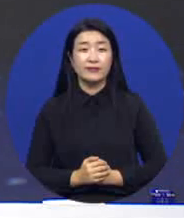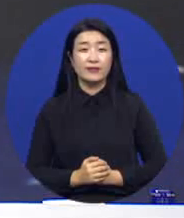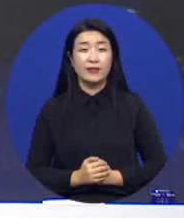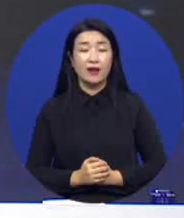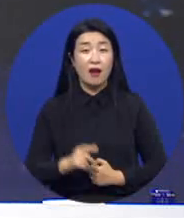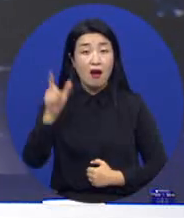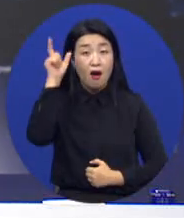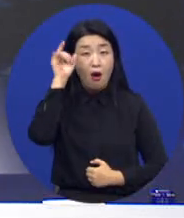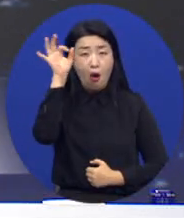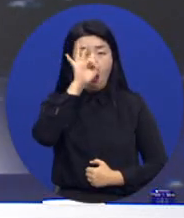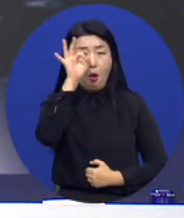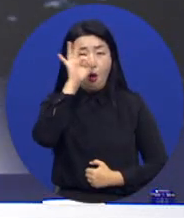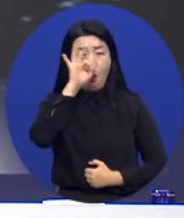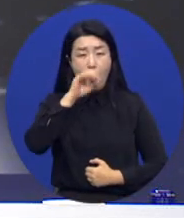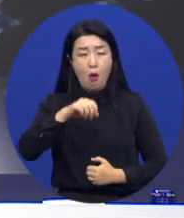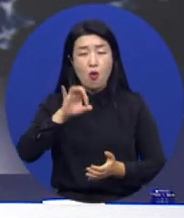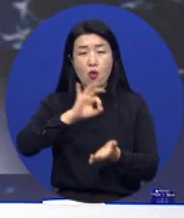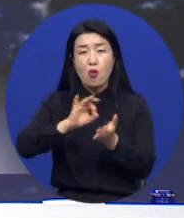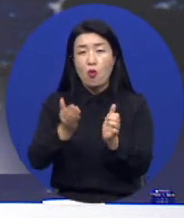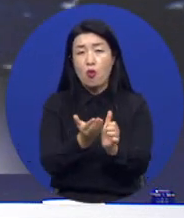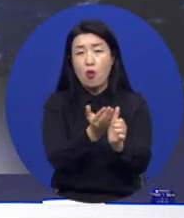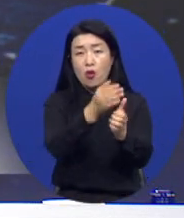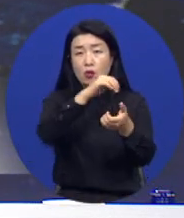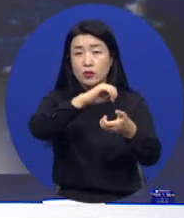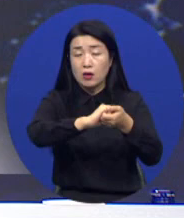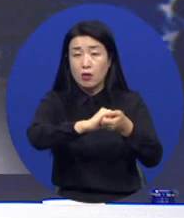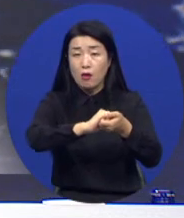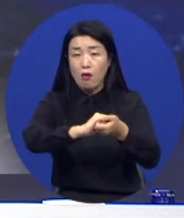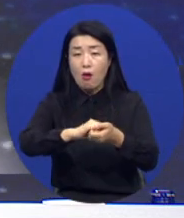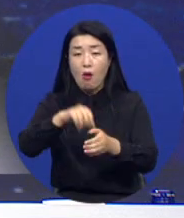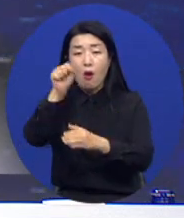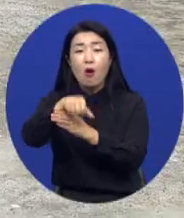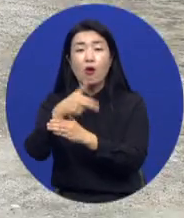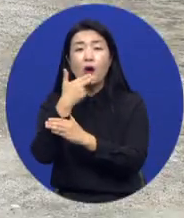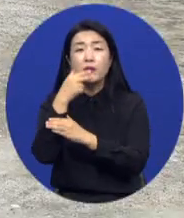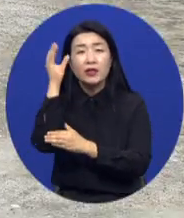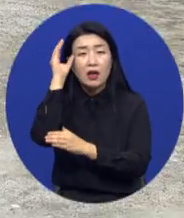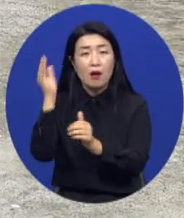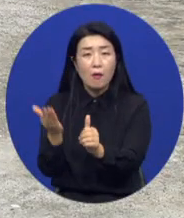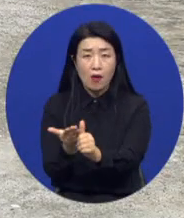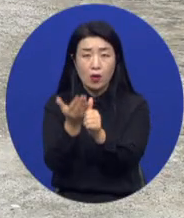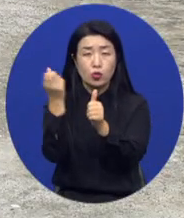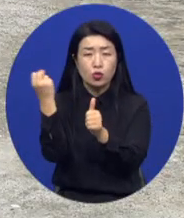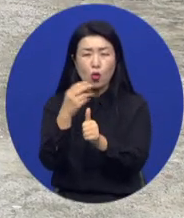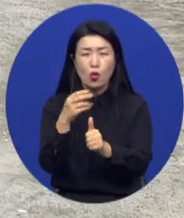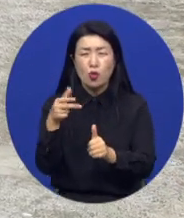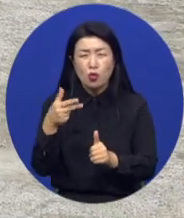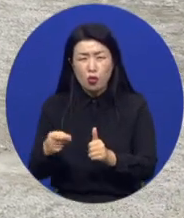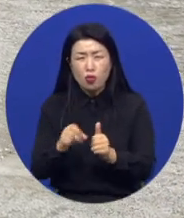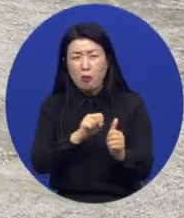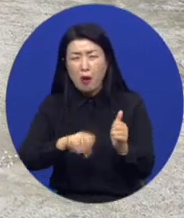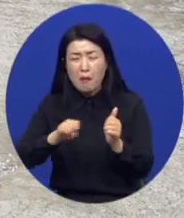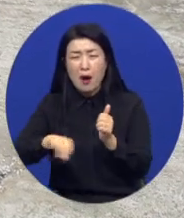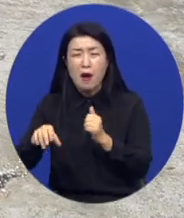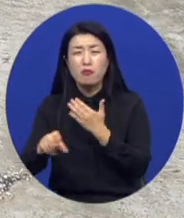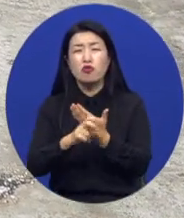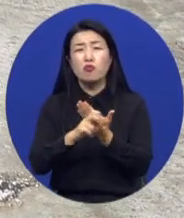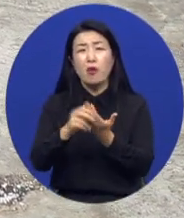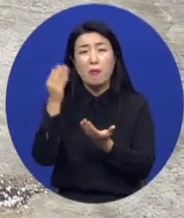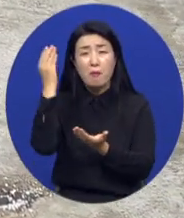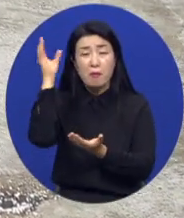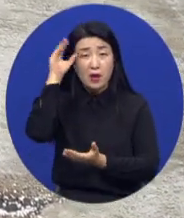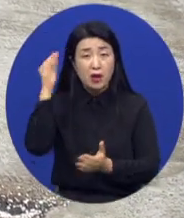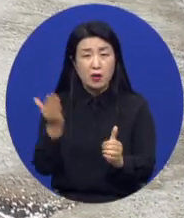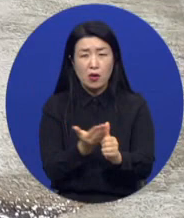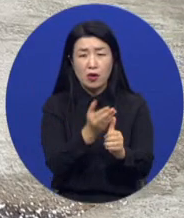가축 사육시설의 제한된 지역에 허가 없이 농장을 지어 개를 사육하거나 분뇨를 방치하는 등 불법으로 계류